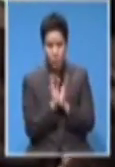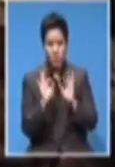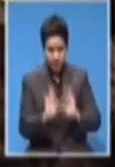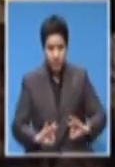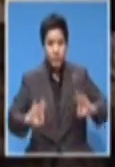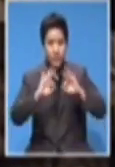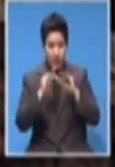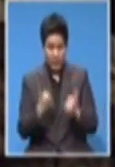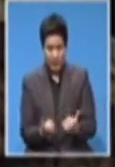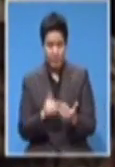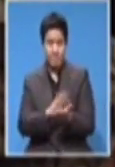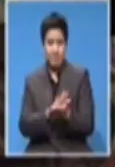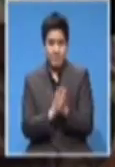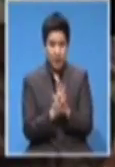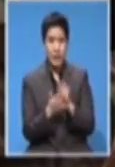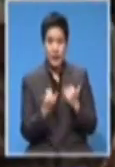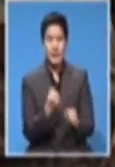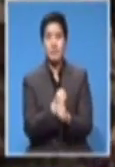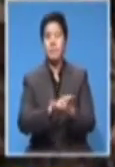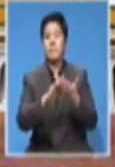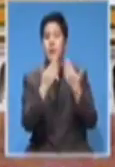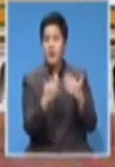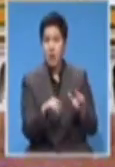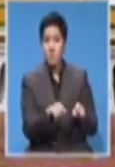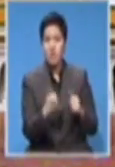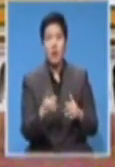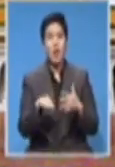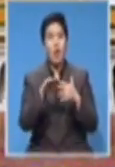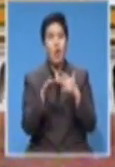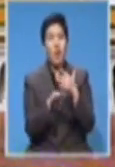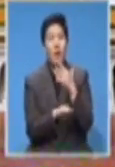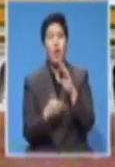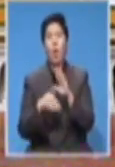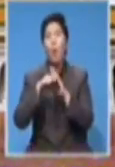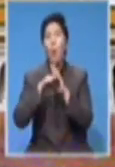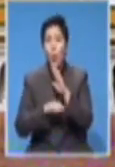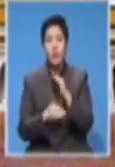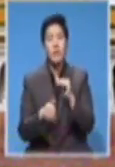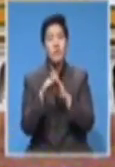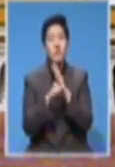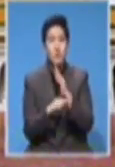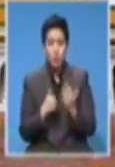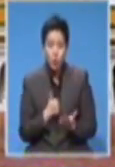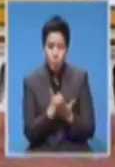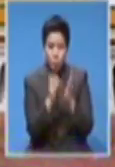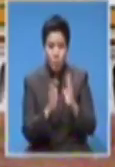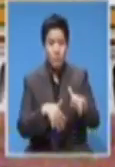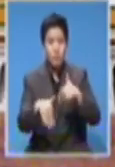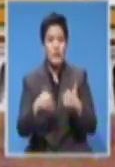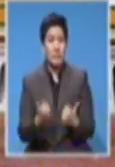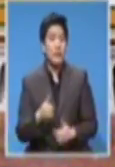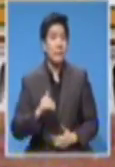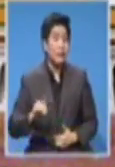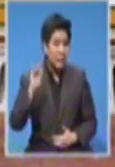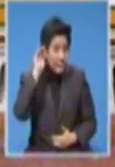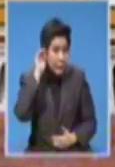มปฏิรูปแล้วนะงานในระยะแรกนะครับวางพื้นฐานลดขั้นตอนให้การบริการประชาชนแล้วก็ได้รับความเชื่อถือจ